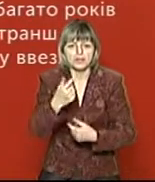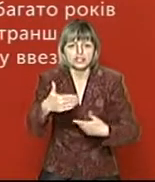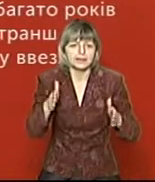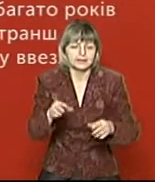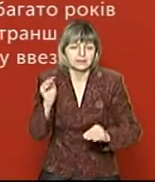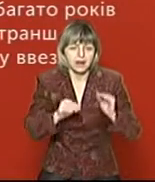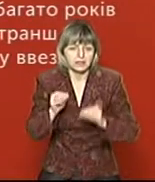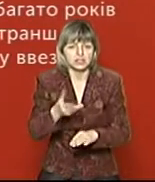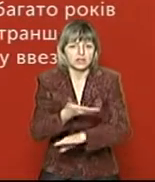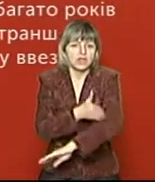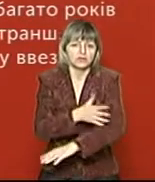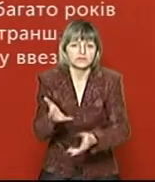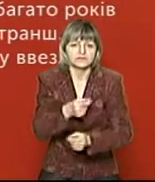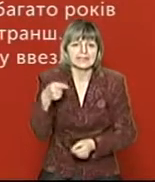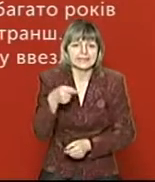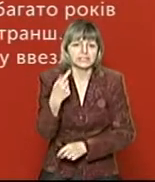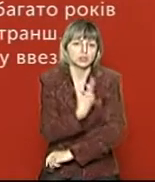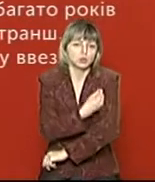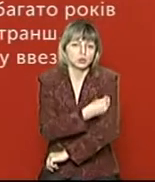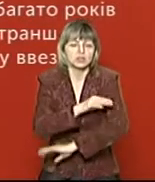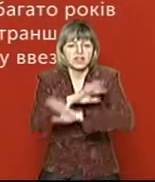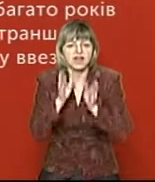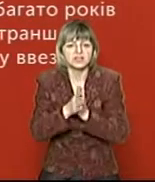На Волинь ми взяли 1000 доз, а в Україну